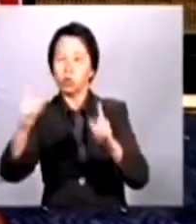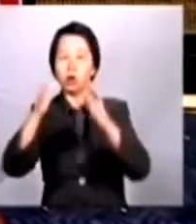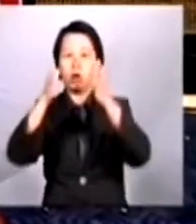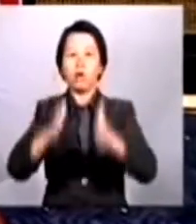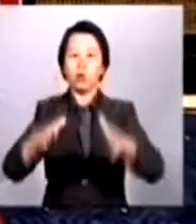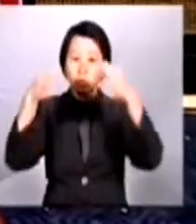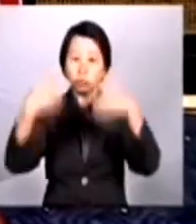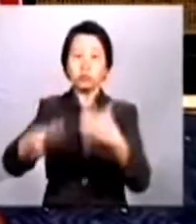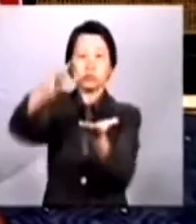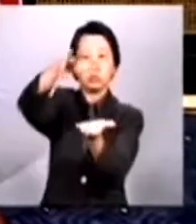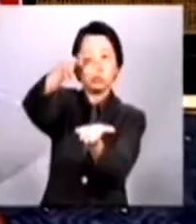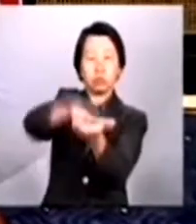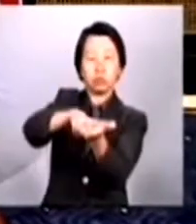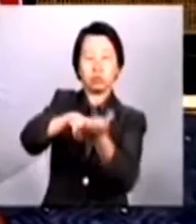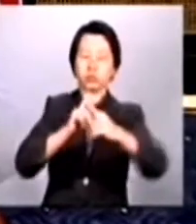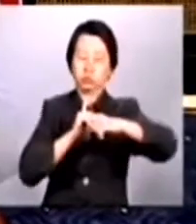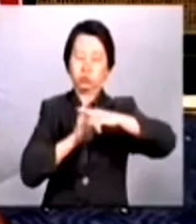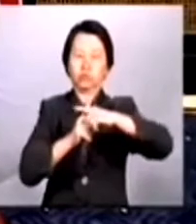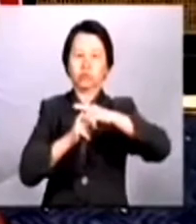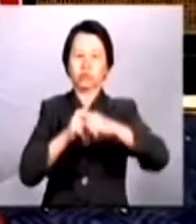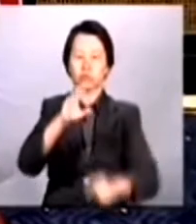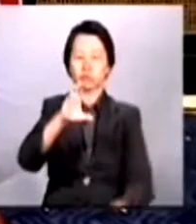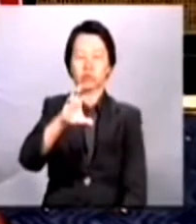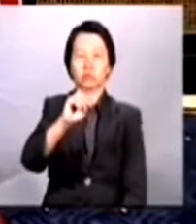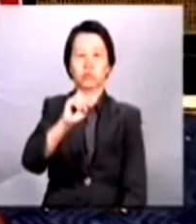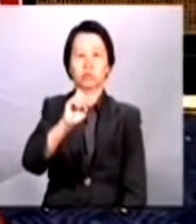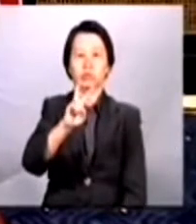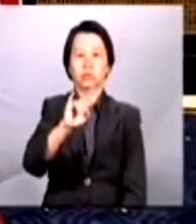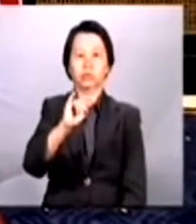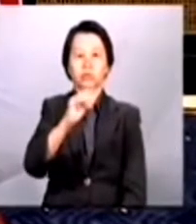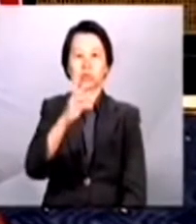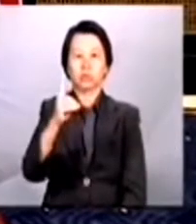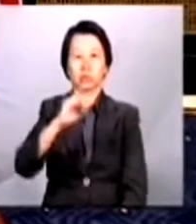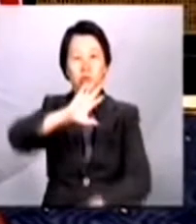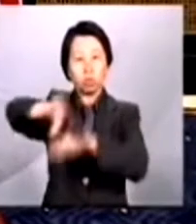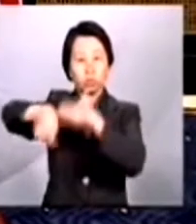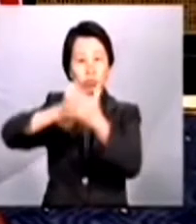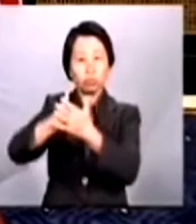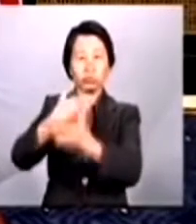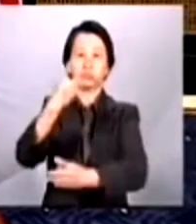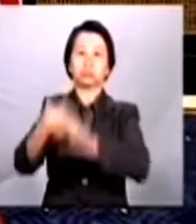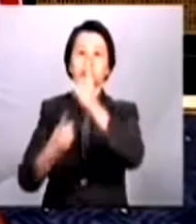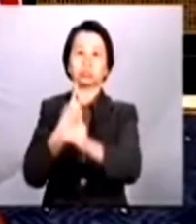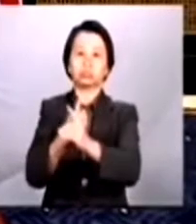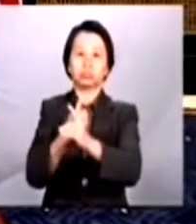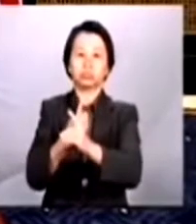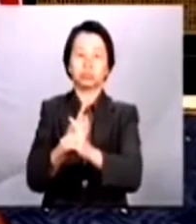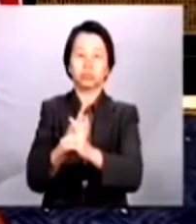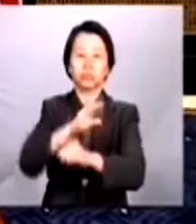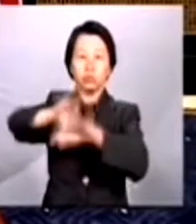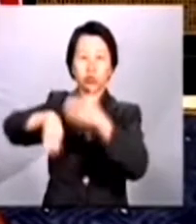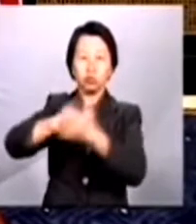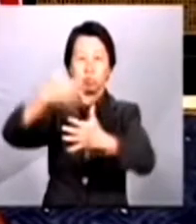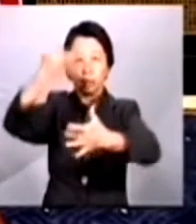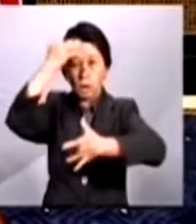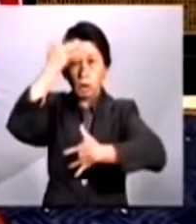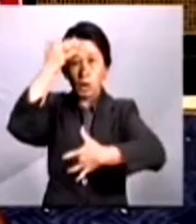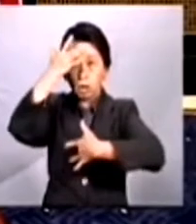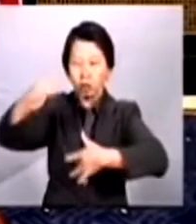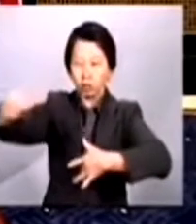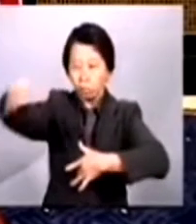telepon disahkan postif komitmen belas ini diseluruh dunia daripada jumlah ini